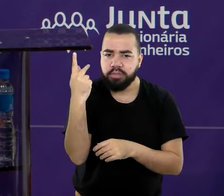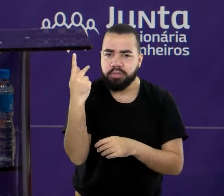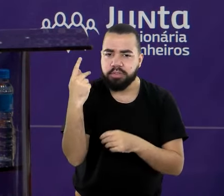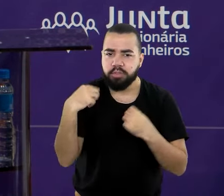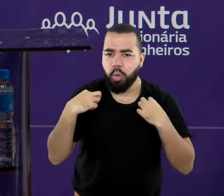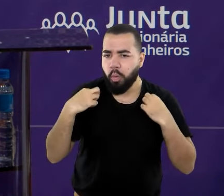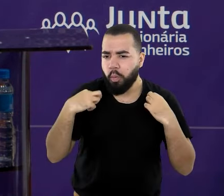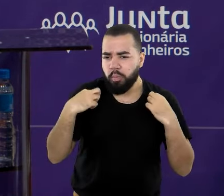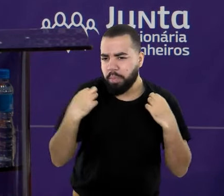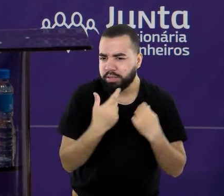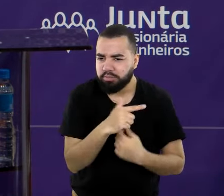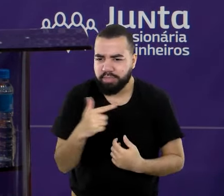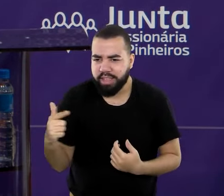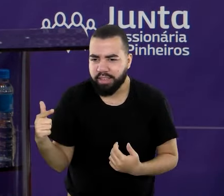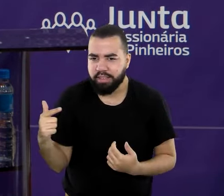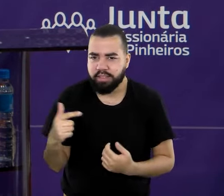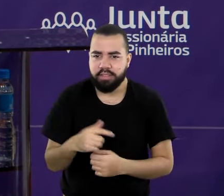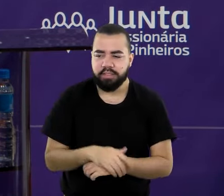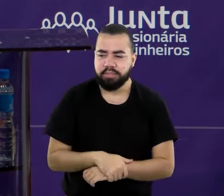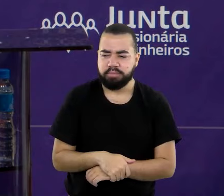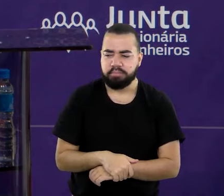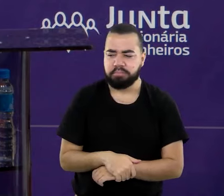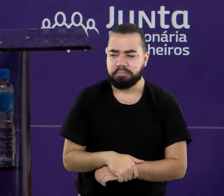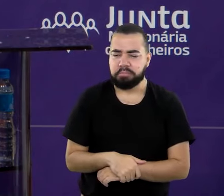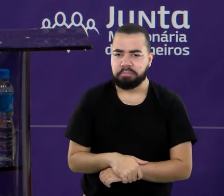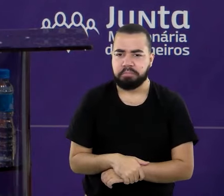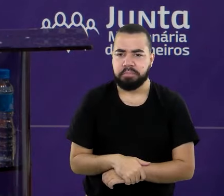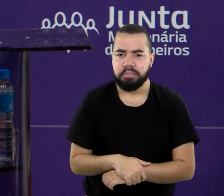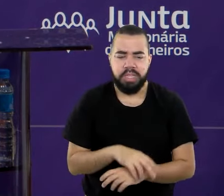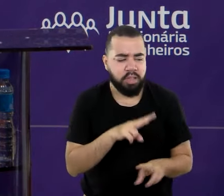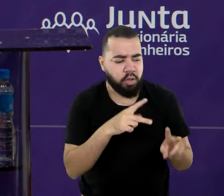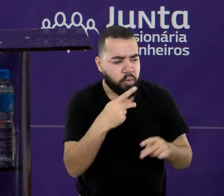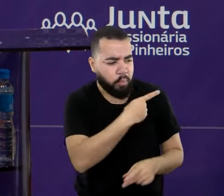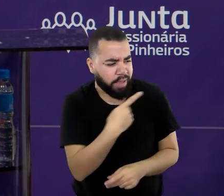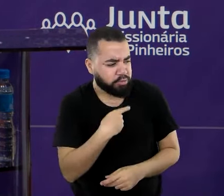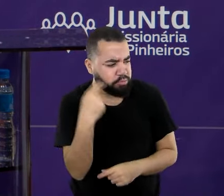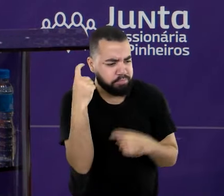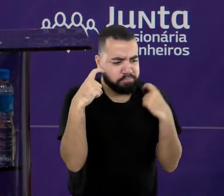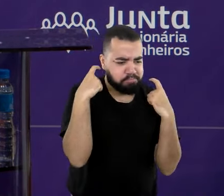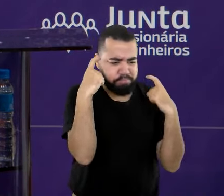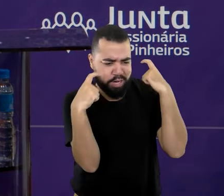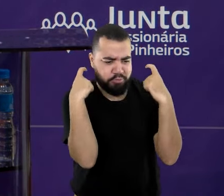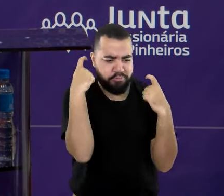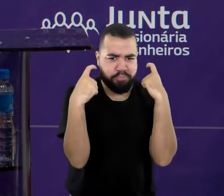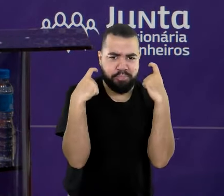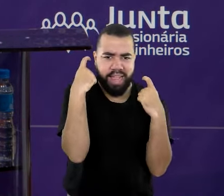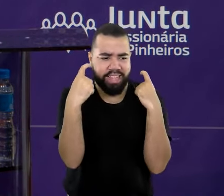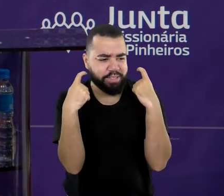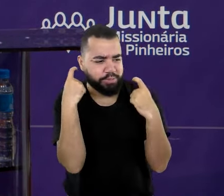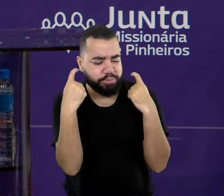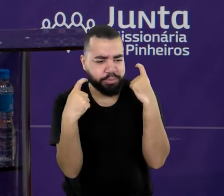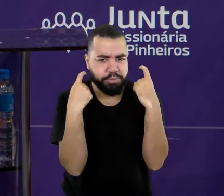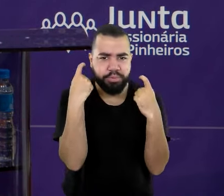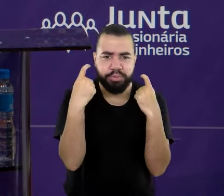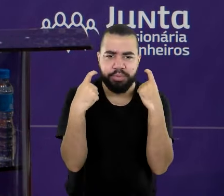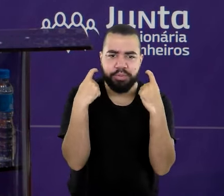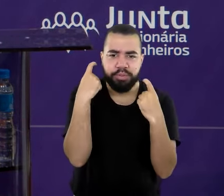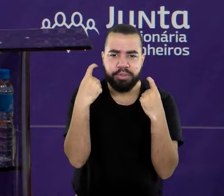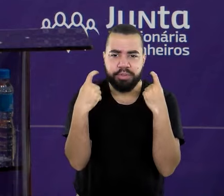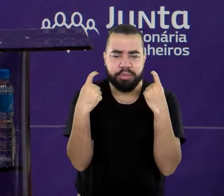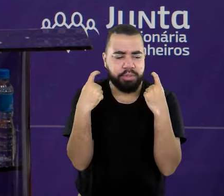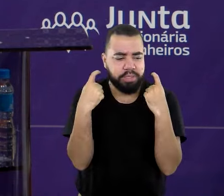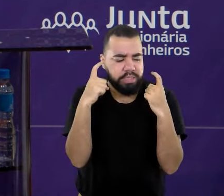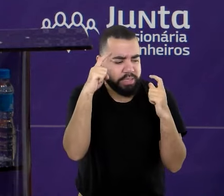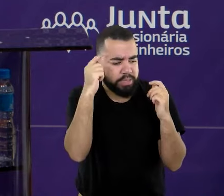됐습니다. E o pastor ficou meio preocupado. 사람들은 다 옷을 벌거벗고 지금 예배를 드리고 있는데